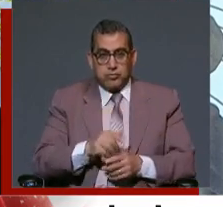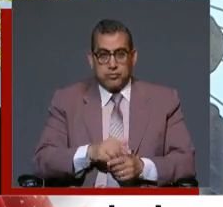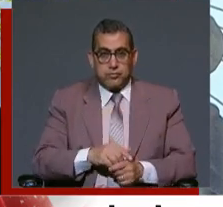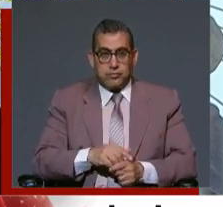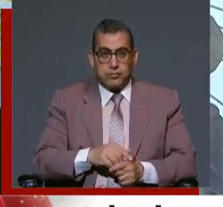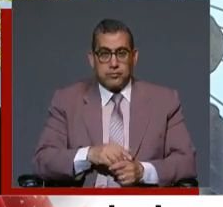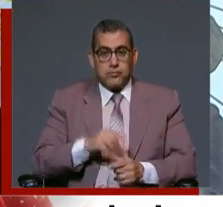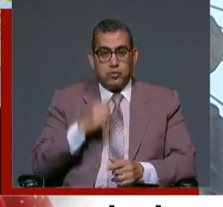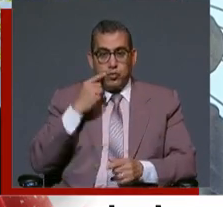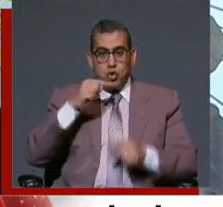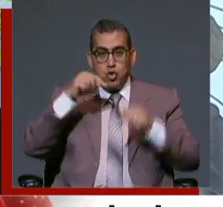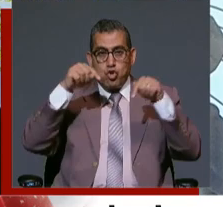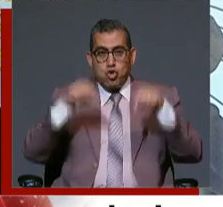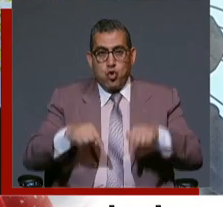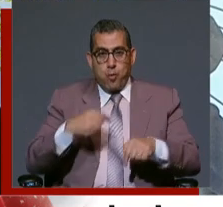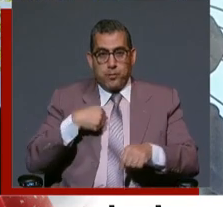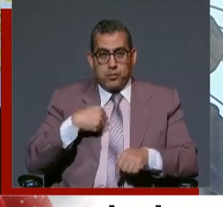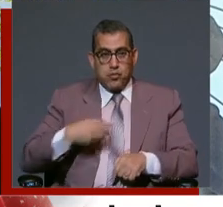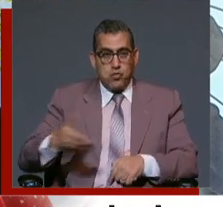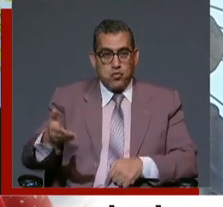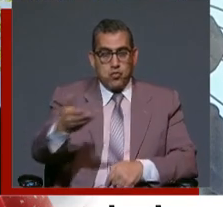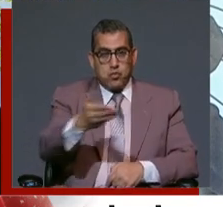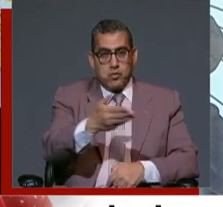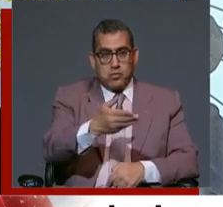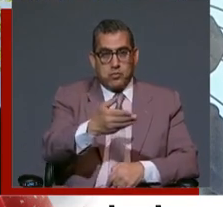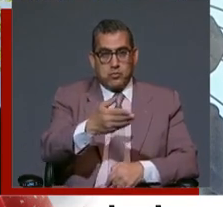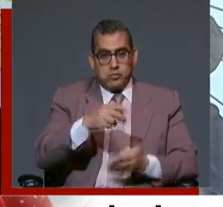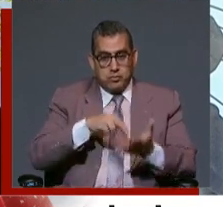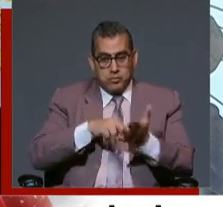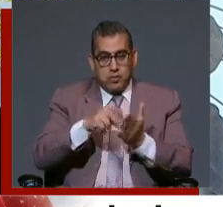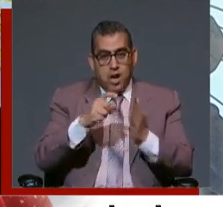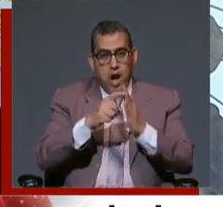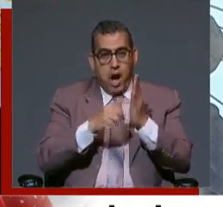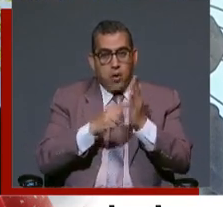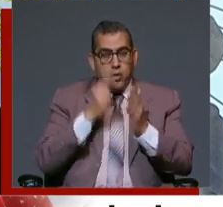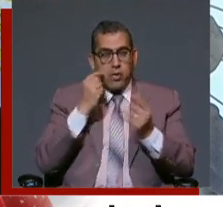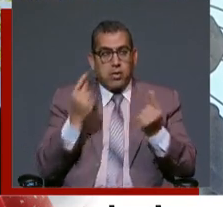فها نحن اليوم نجسد القانون الطبيعي